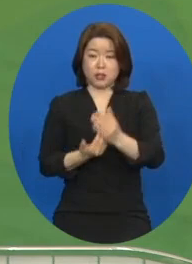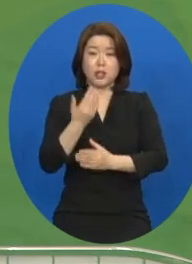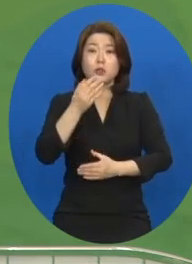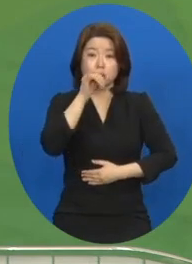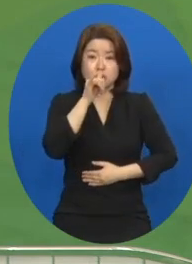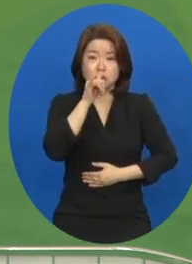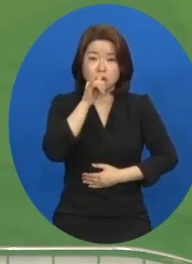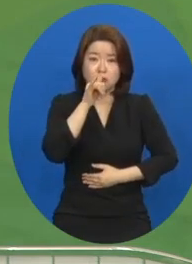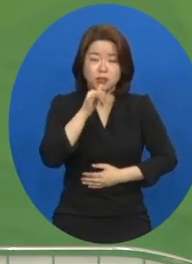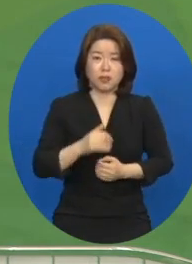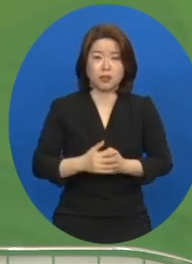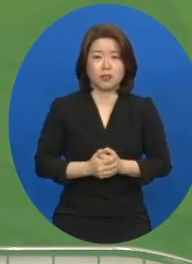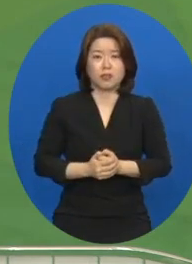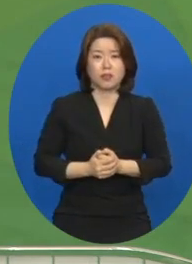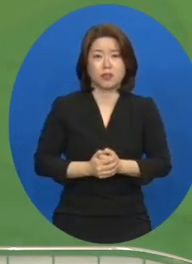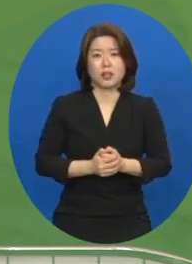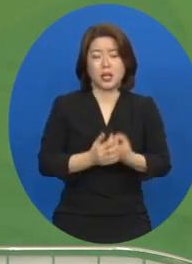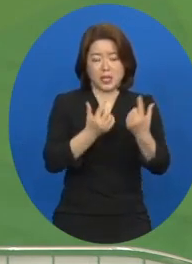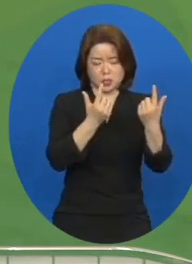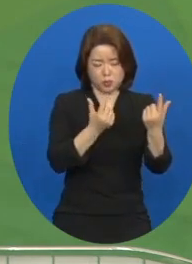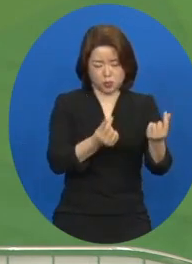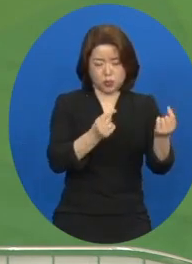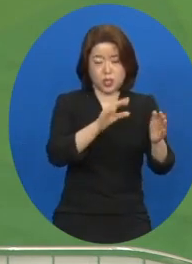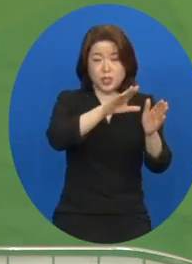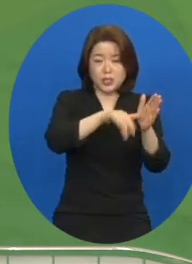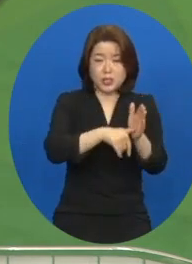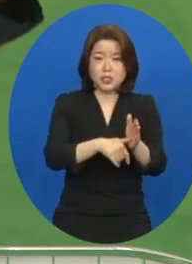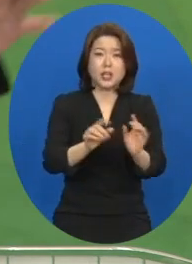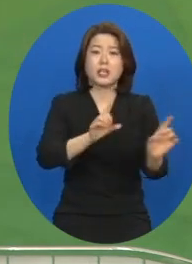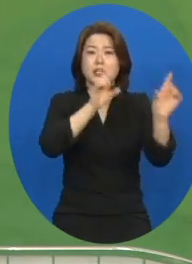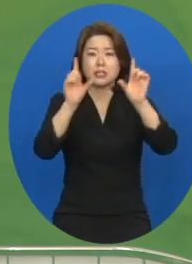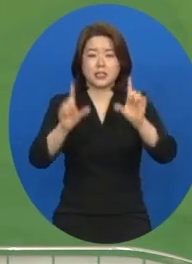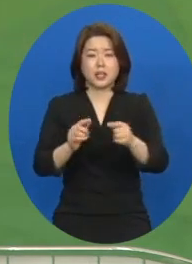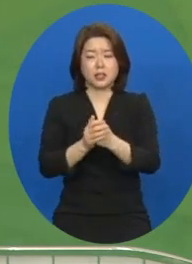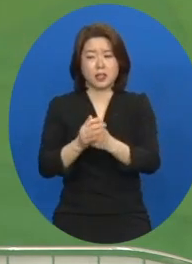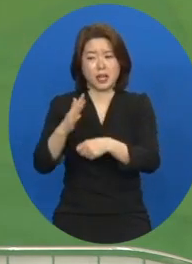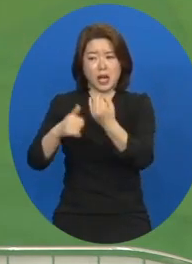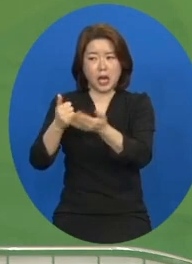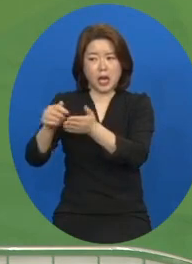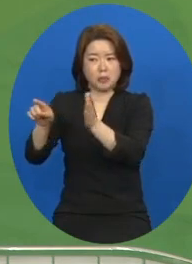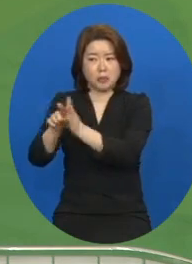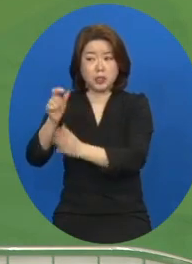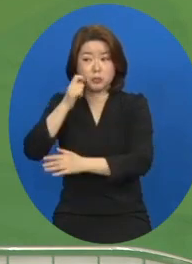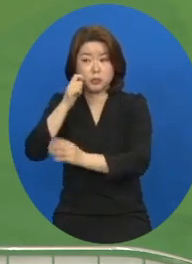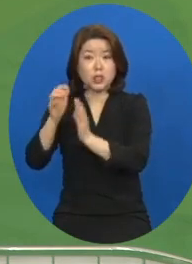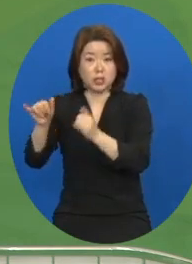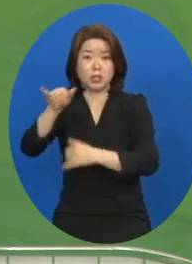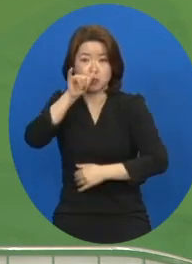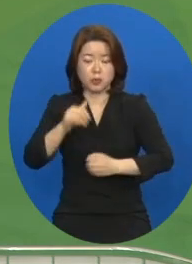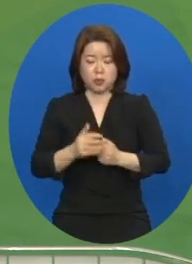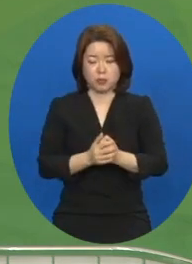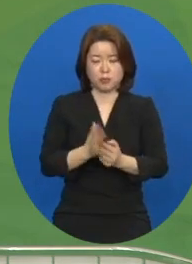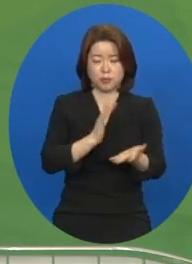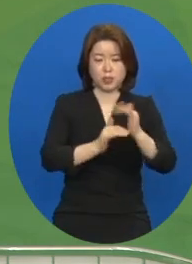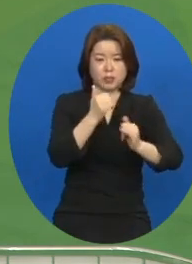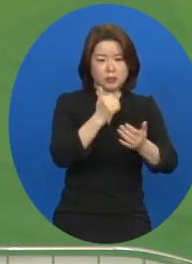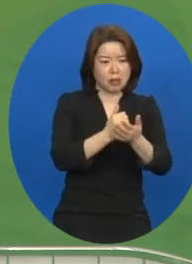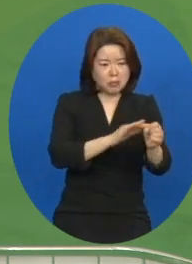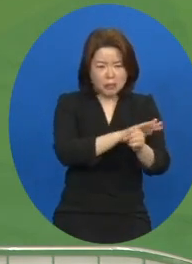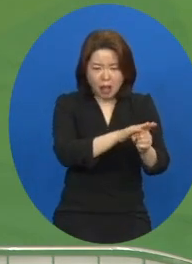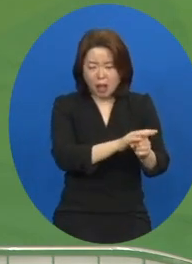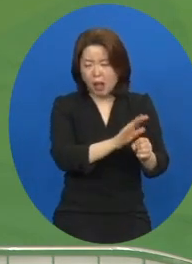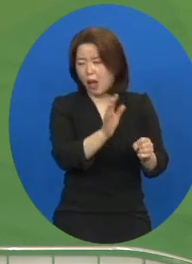있잖아요. 똑같은 시대에 사는데 하나님이 전혀 안 믿어지는 사람도 있고, 예수님을